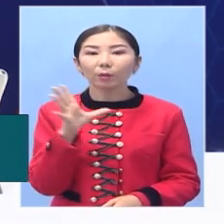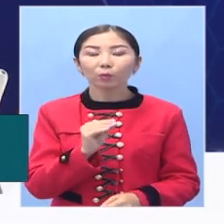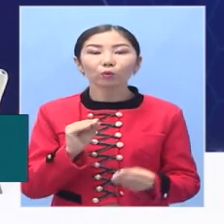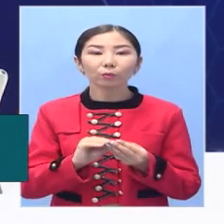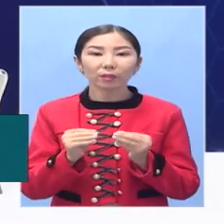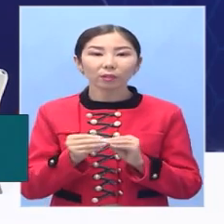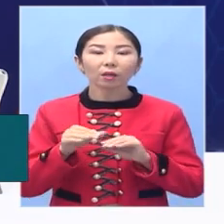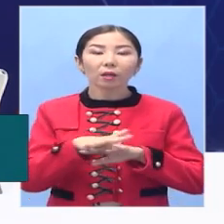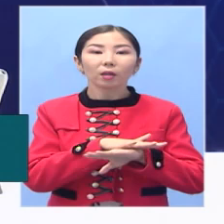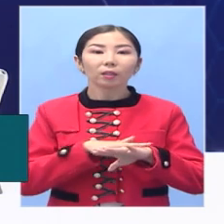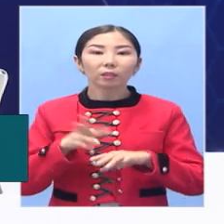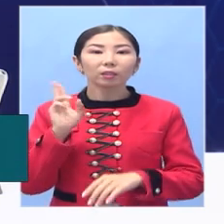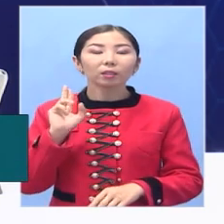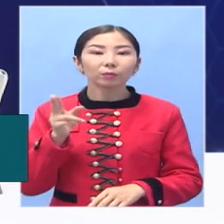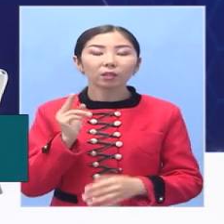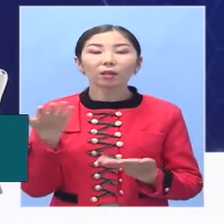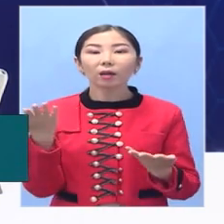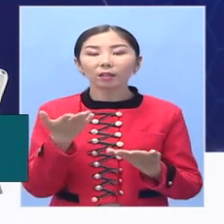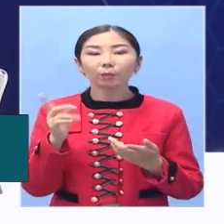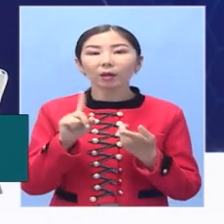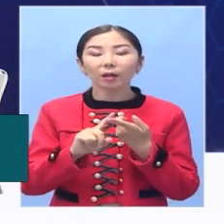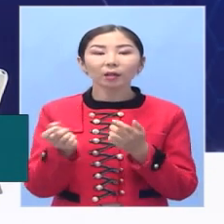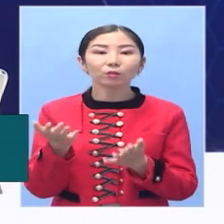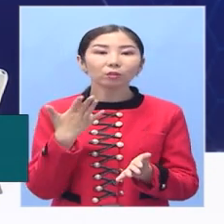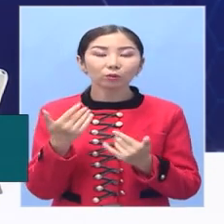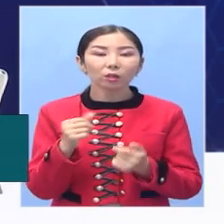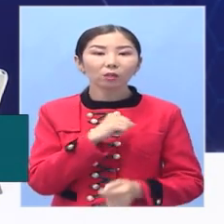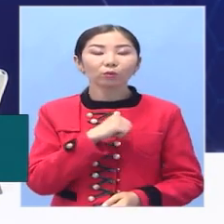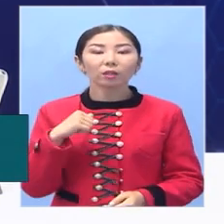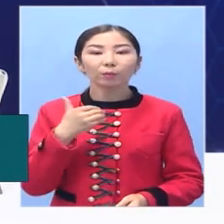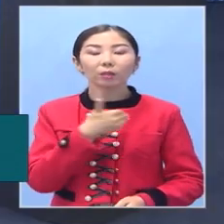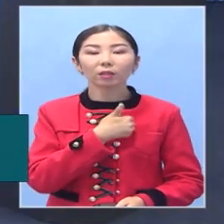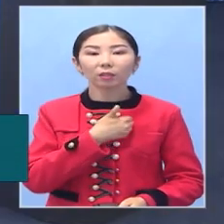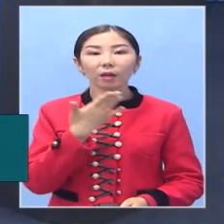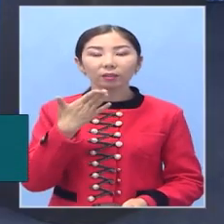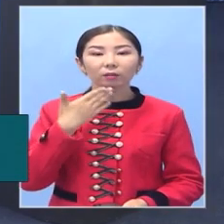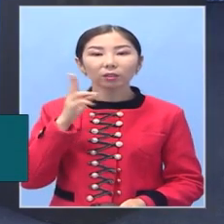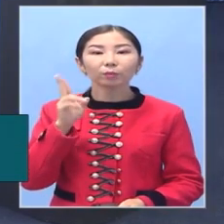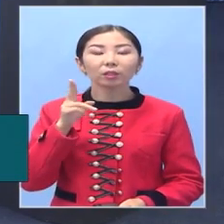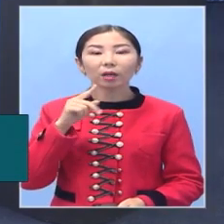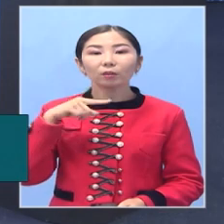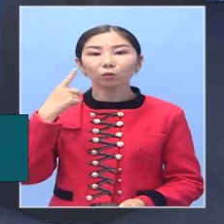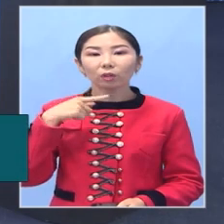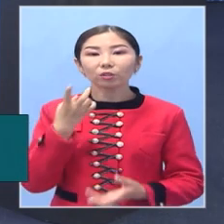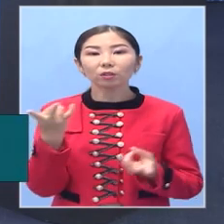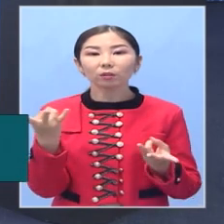мәселемен тұрғындар кімге қалай байланысып, өздерінің талап арыздарын, шағымдарын кімге беру керек?